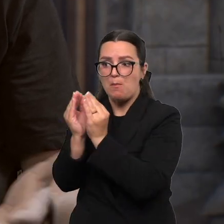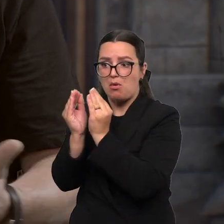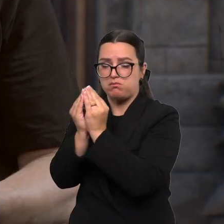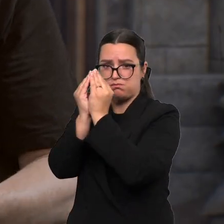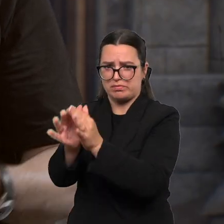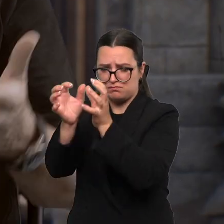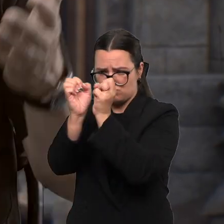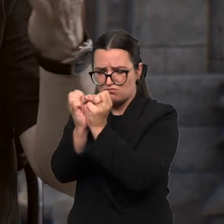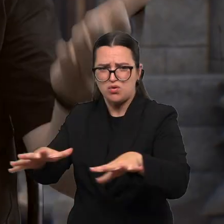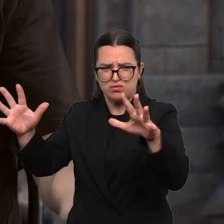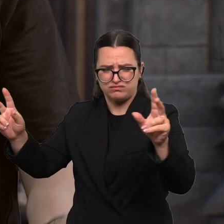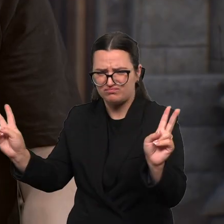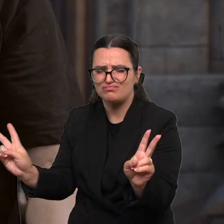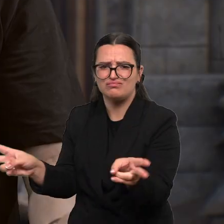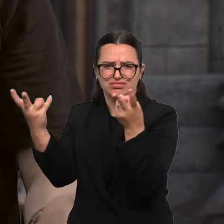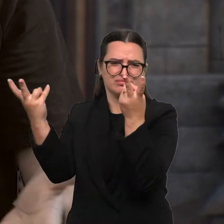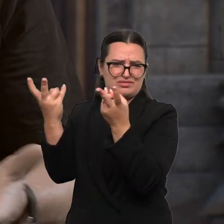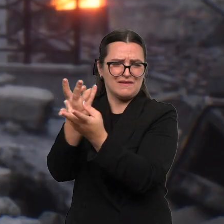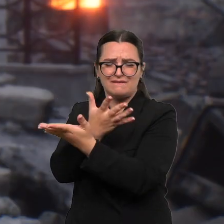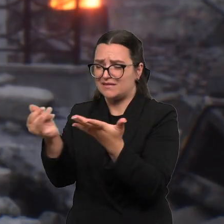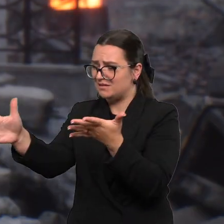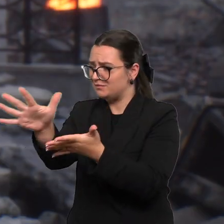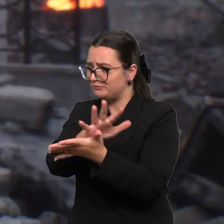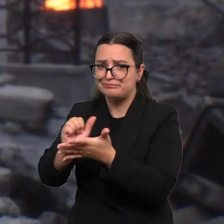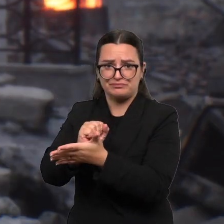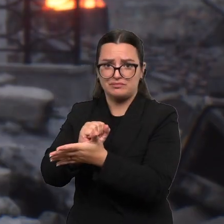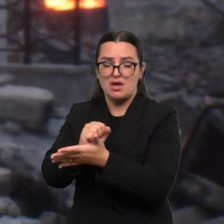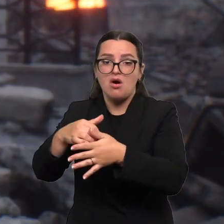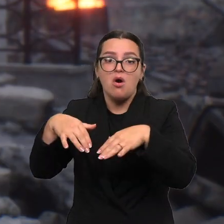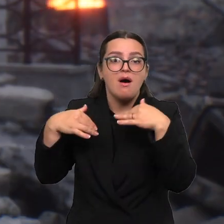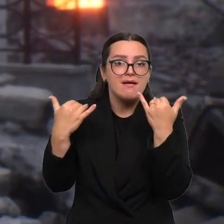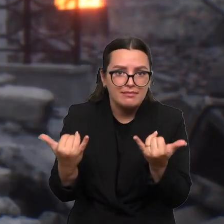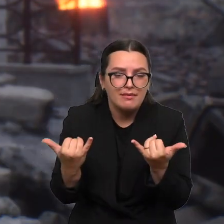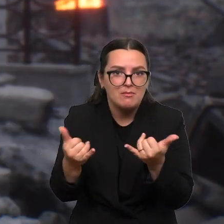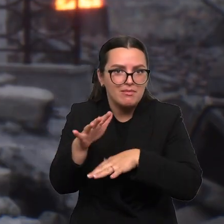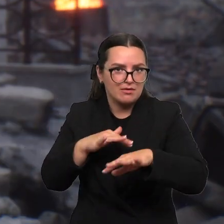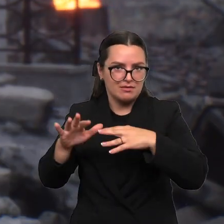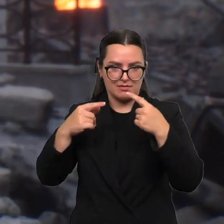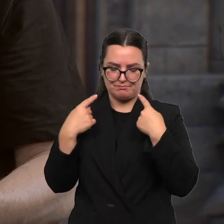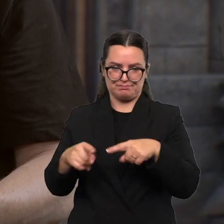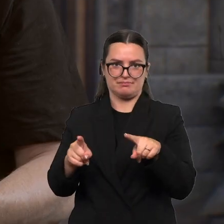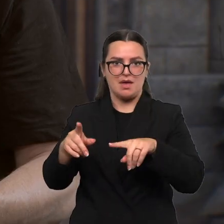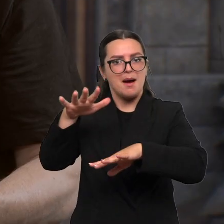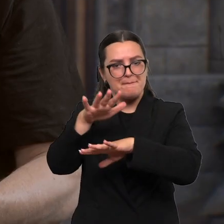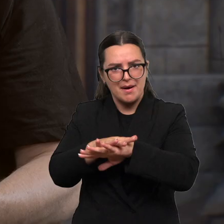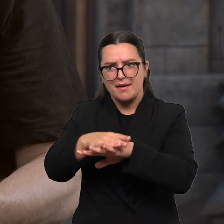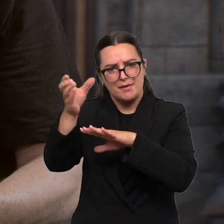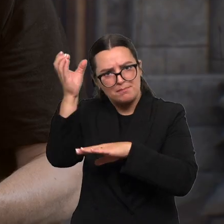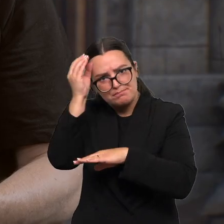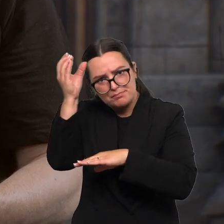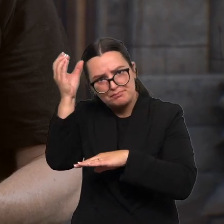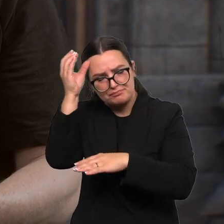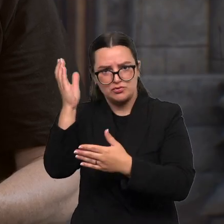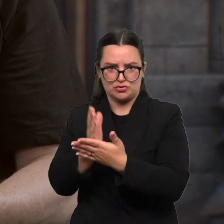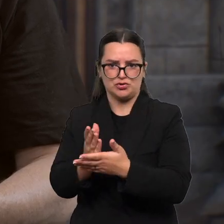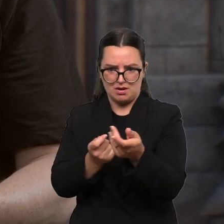ir viskas, net ir įrašai sudega tenais. Šiais laikais protingi bankai, tame tarp ir dėl